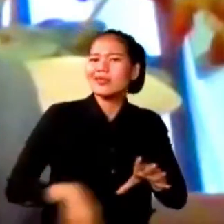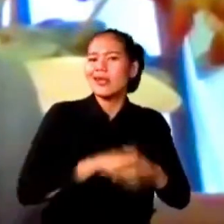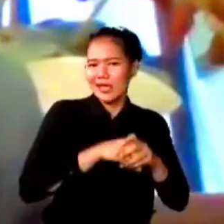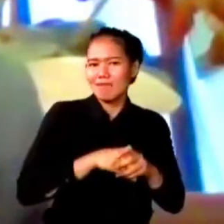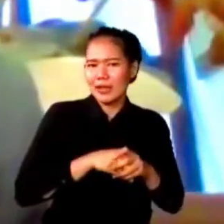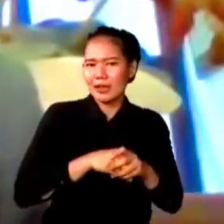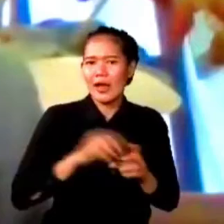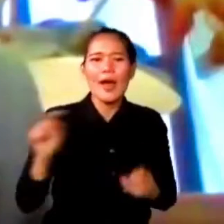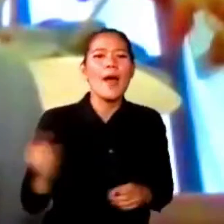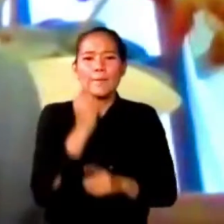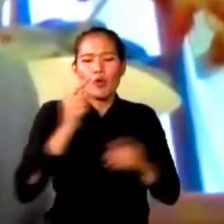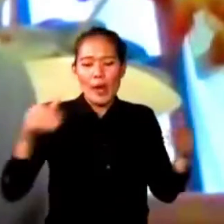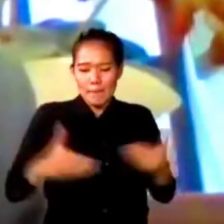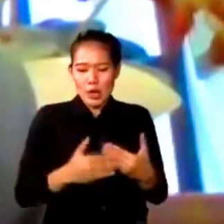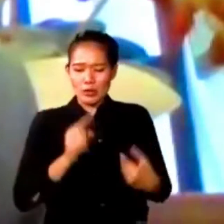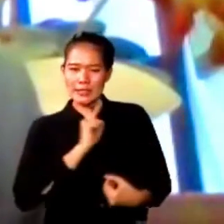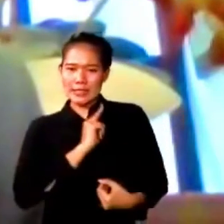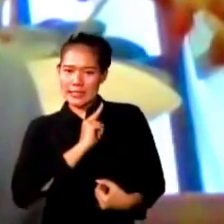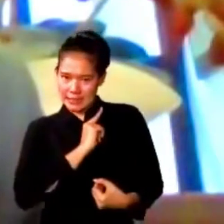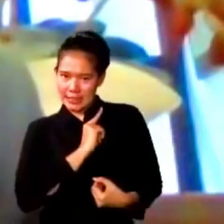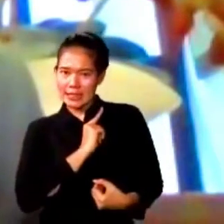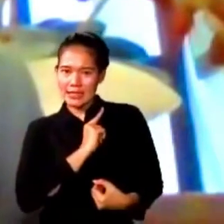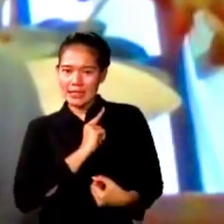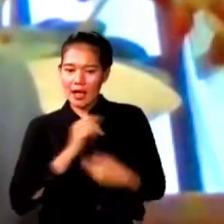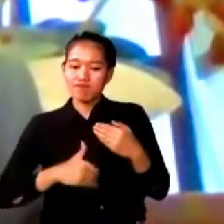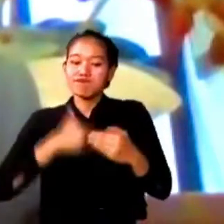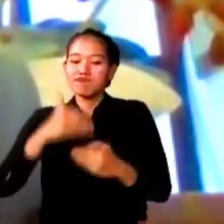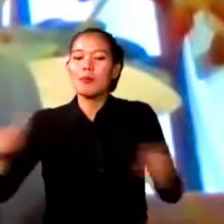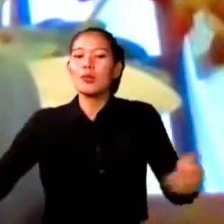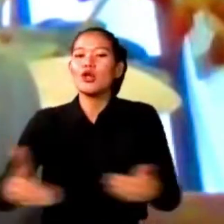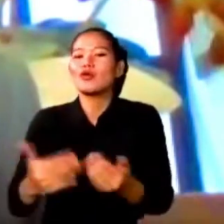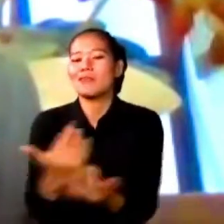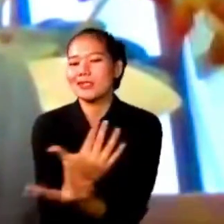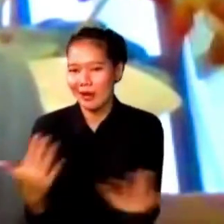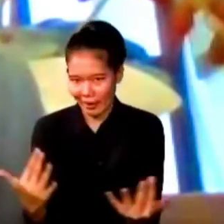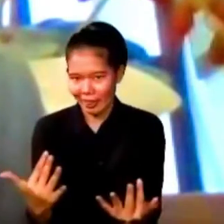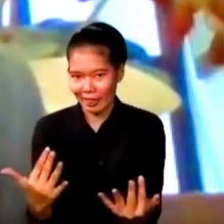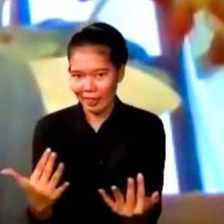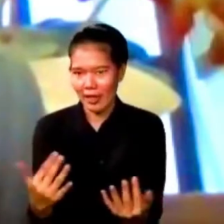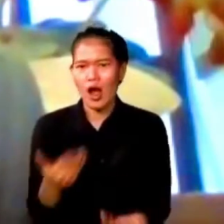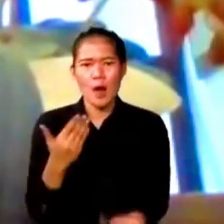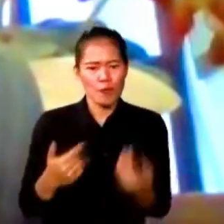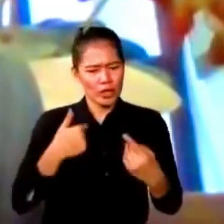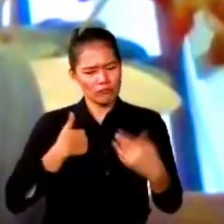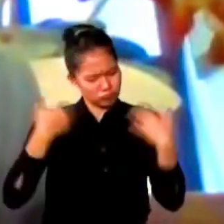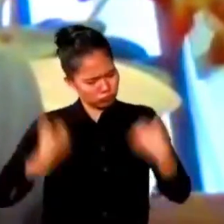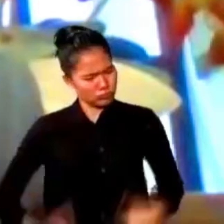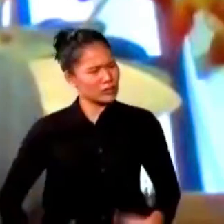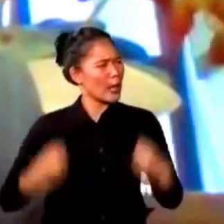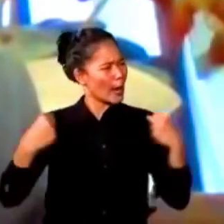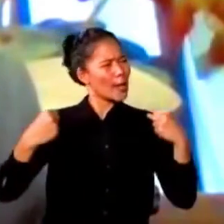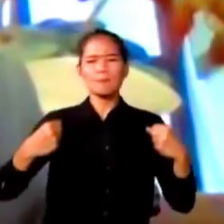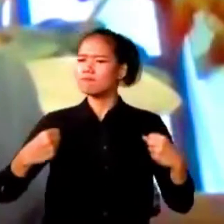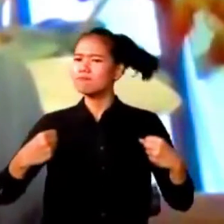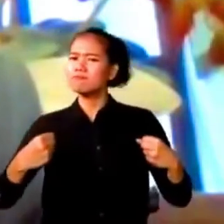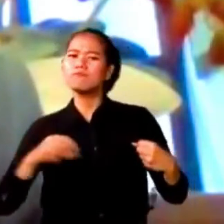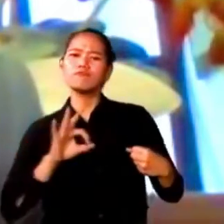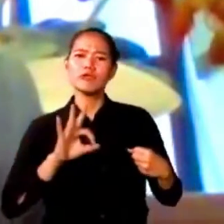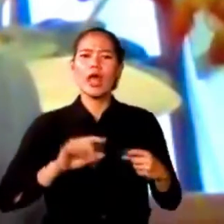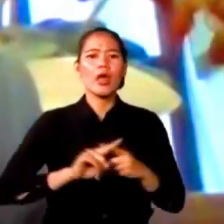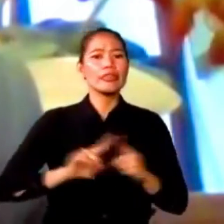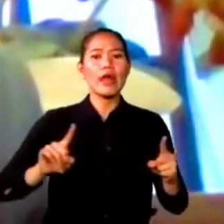diri kita dan juga kepada elemen masyarakat yang lain bisa jadi kita merasa sehat tetapi